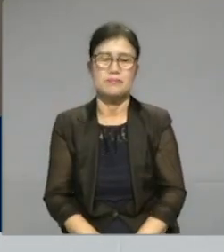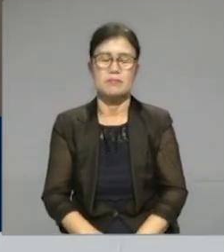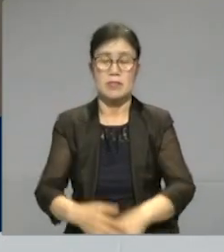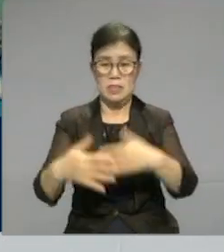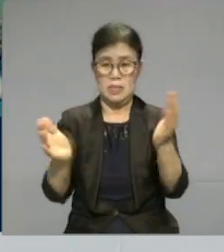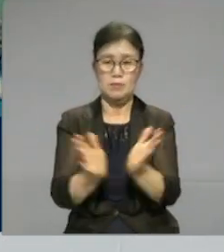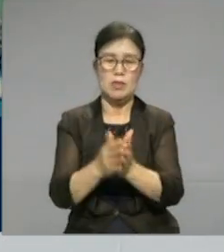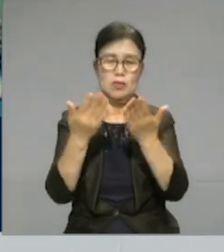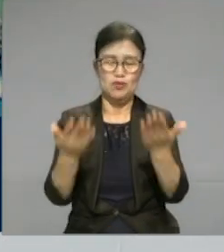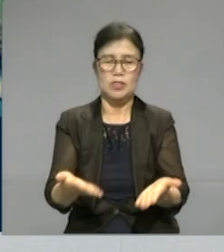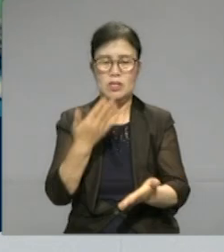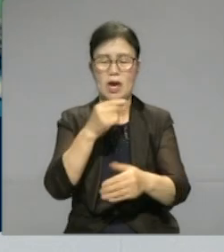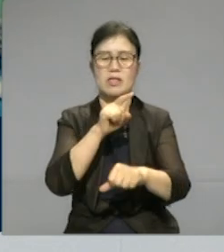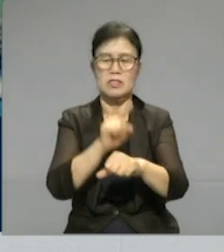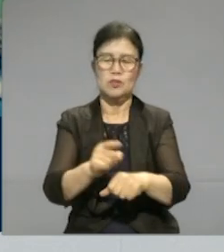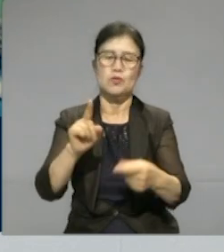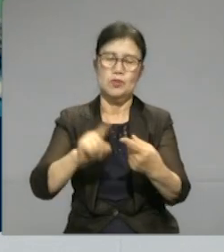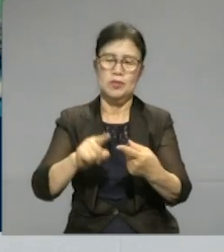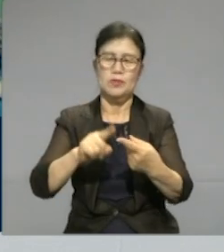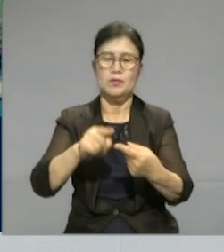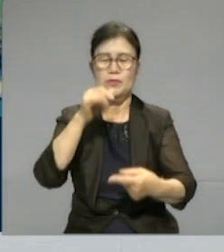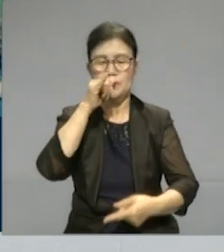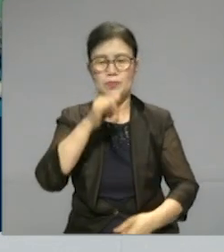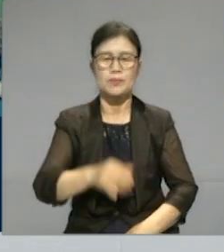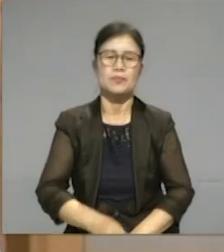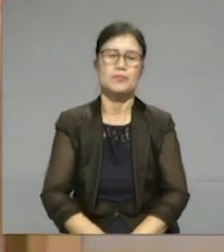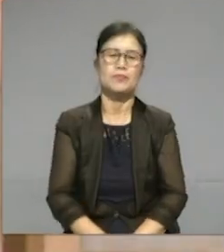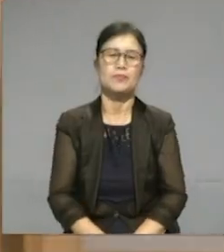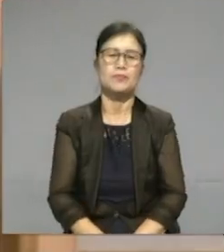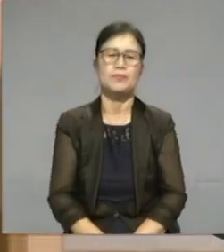가능성도 여전히 열려 있습니다. 차윤경 기자입니다.